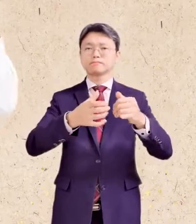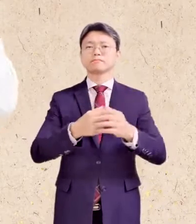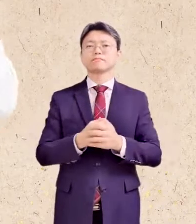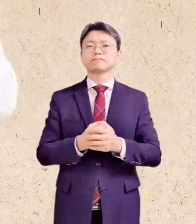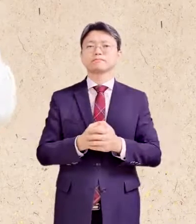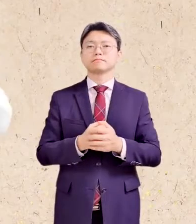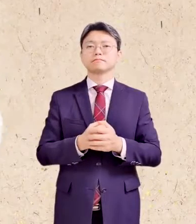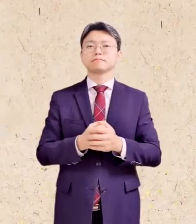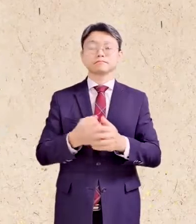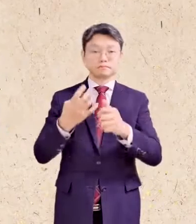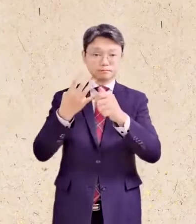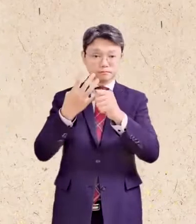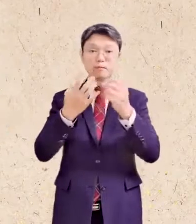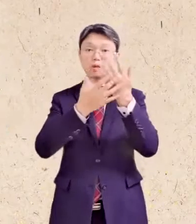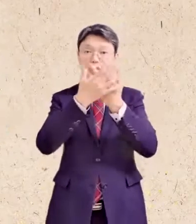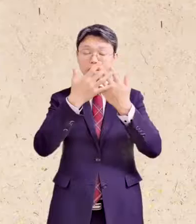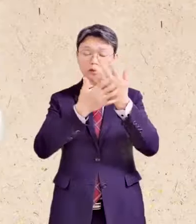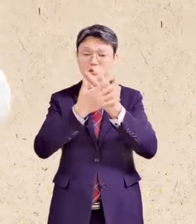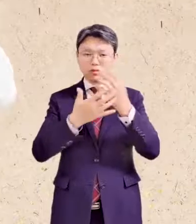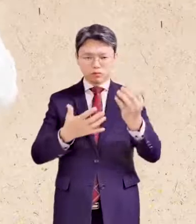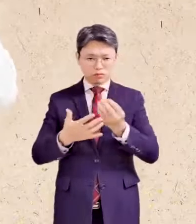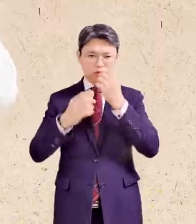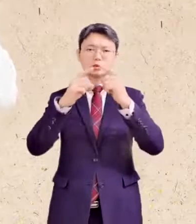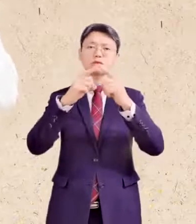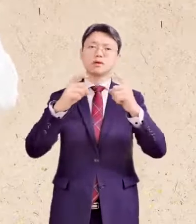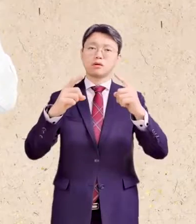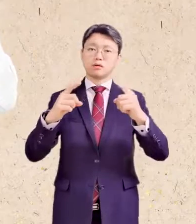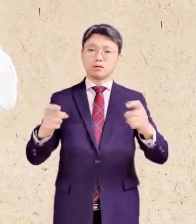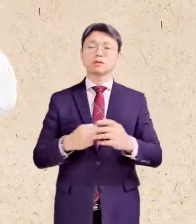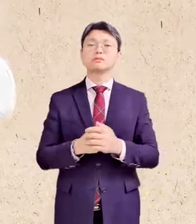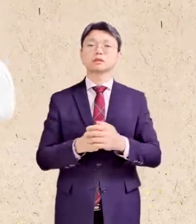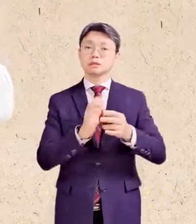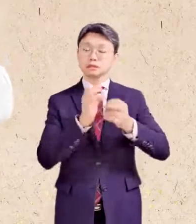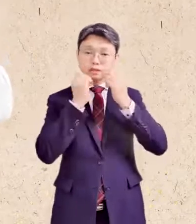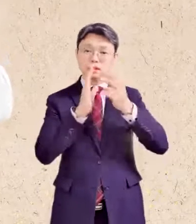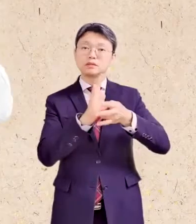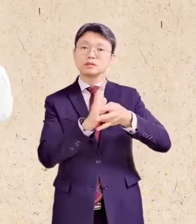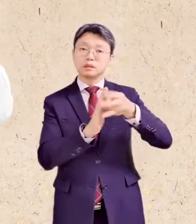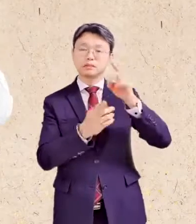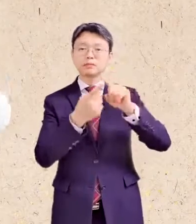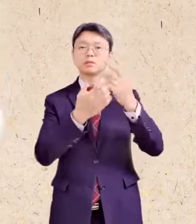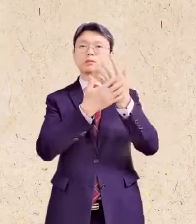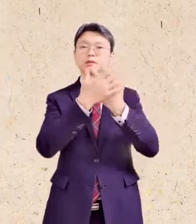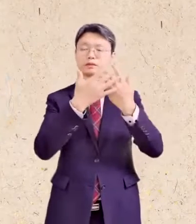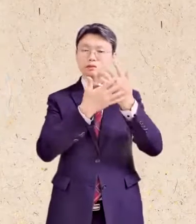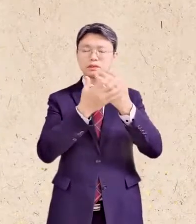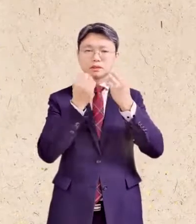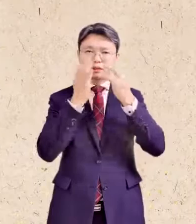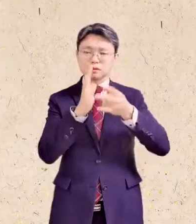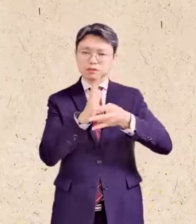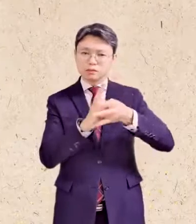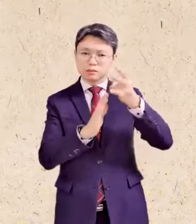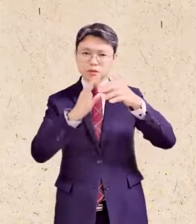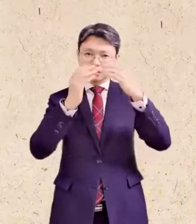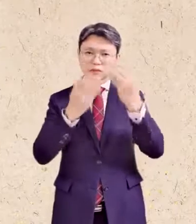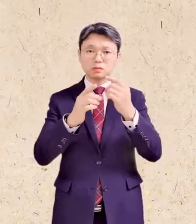환상의 주제도 세상입니다. 마지막 4번째 환상은 거룩한 성 새 예루살렘에 관한